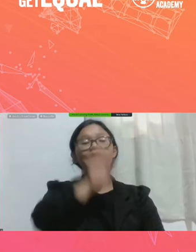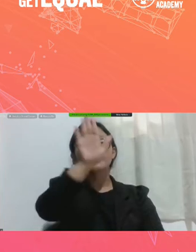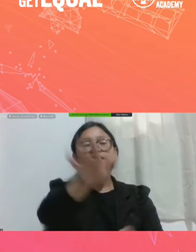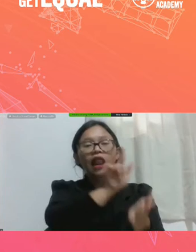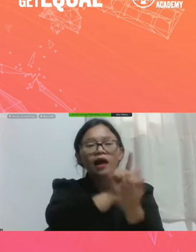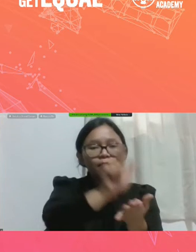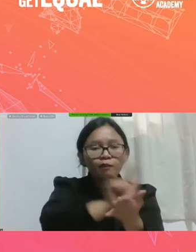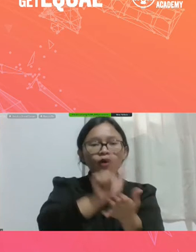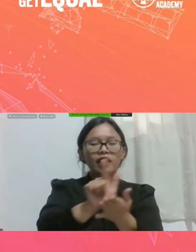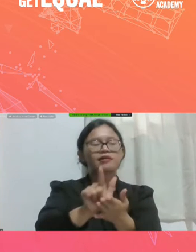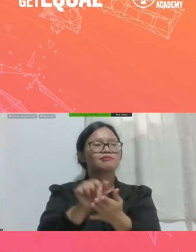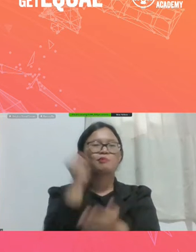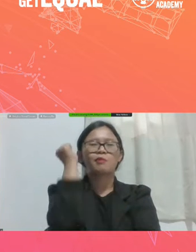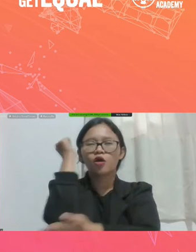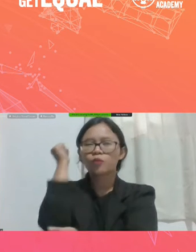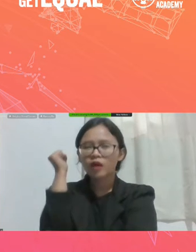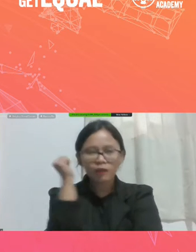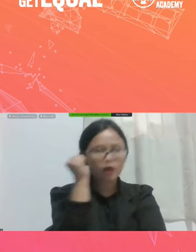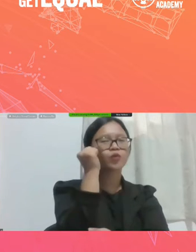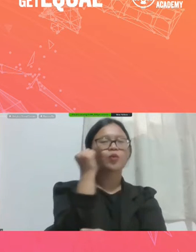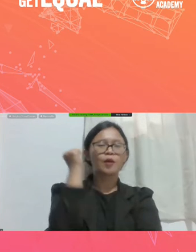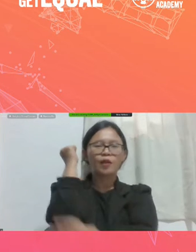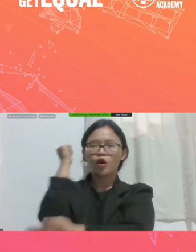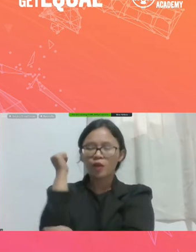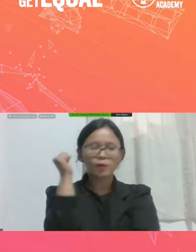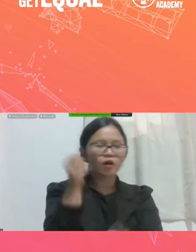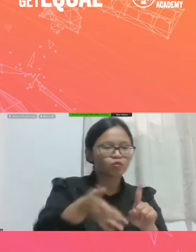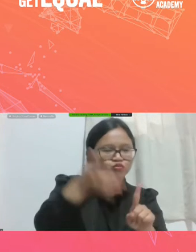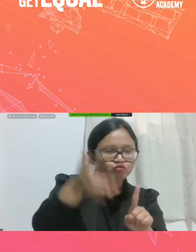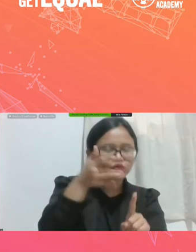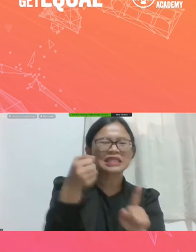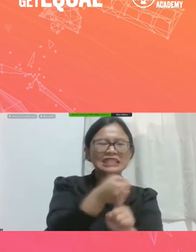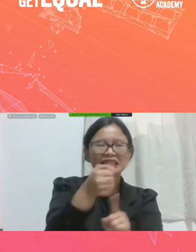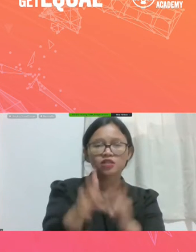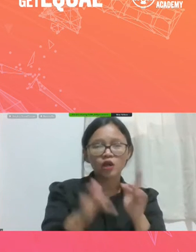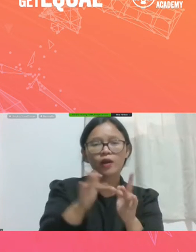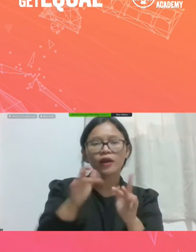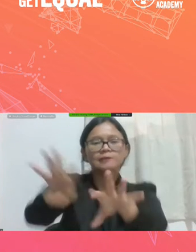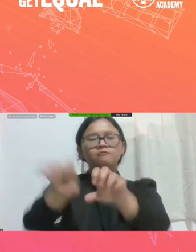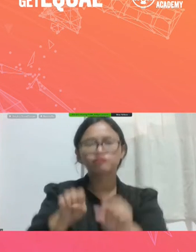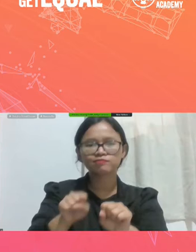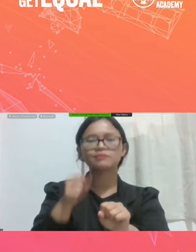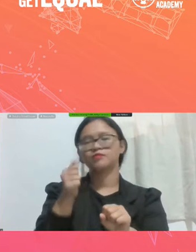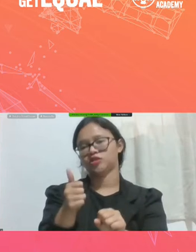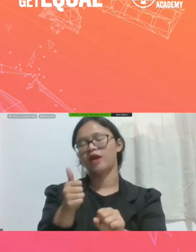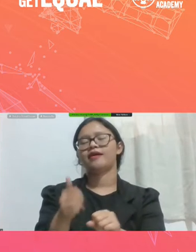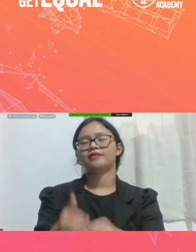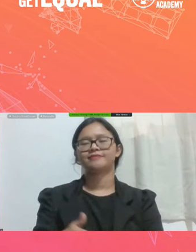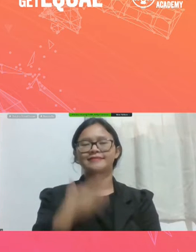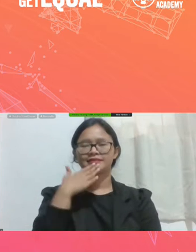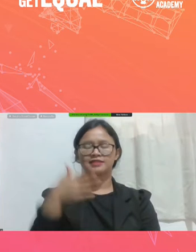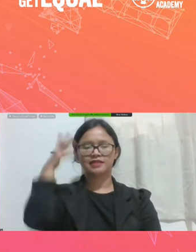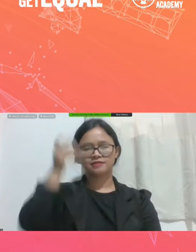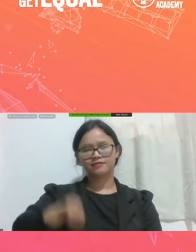dan menghindari terjadinya KBGO. Itu saja dari saya, terima kasih banyak. Assalamualaikum warahmatullahi wabarakatuh. Salam sejahtera